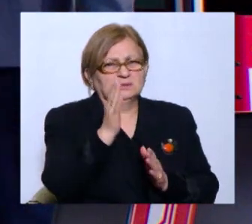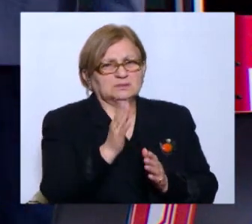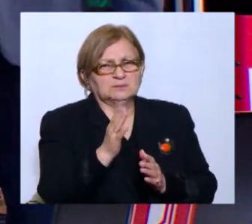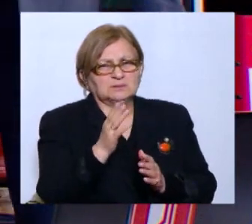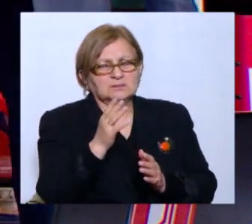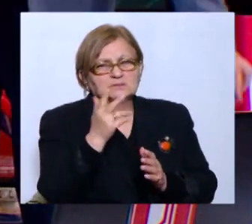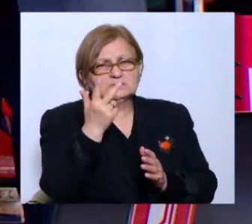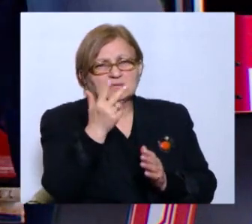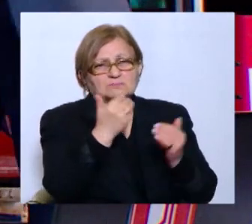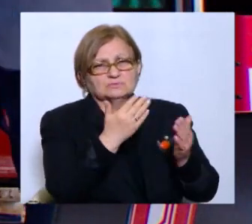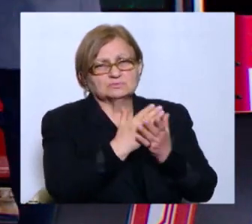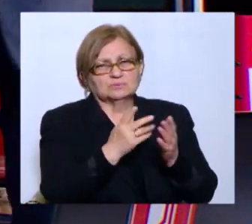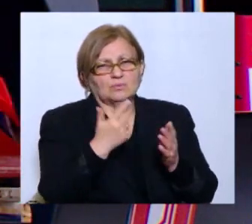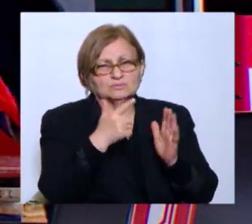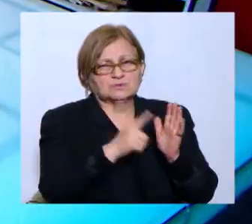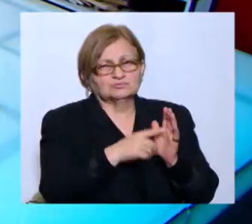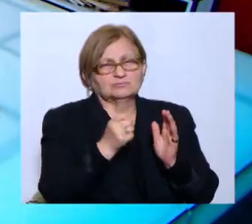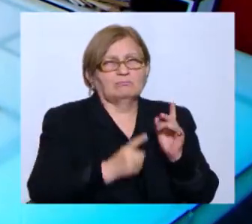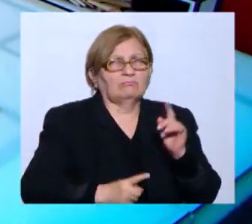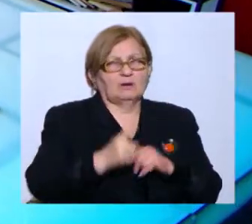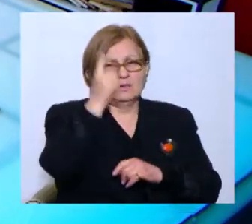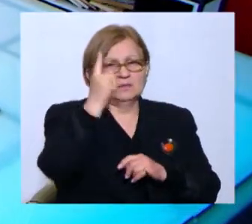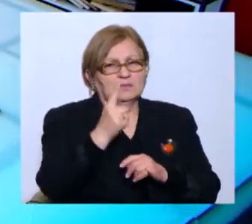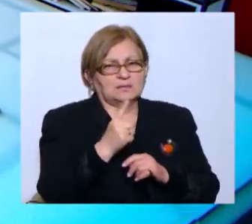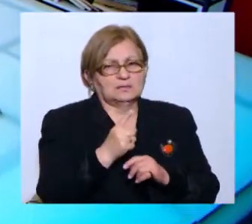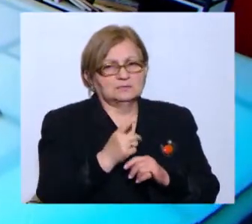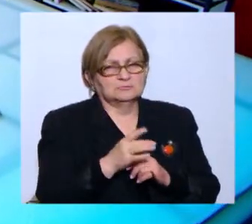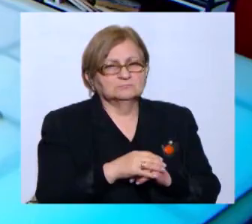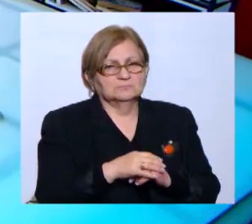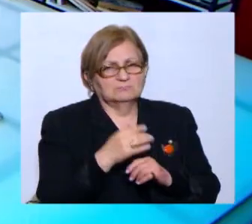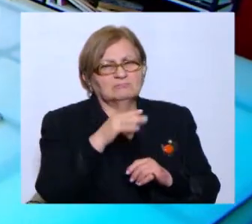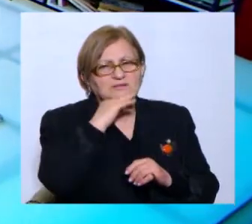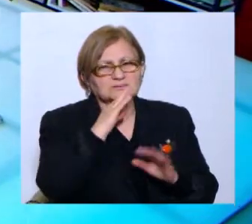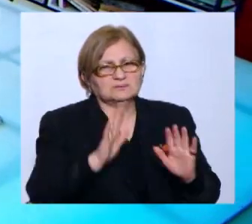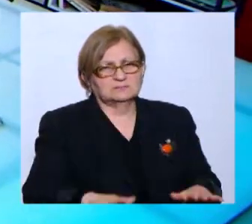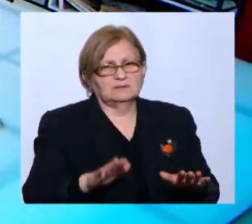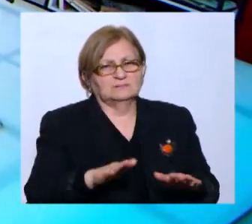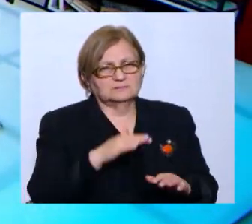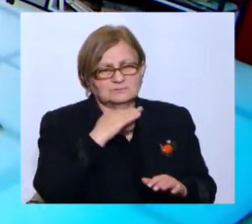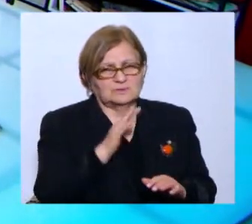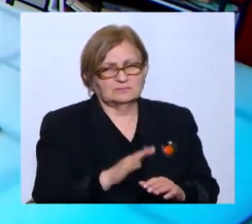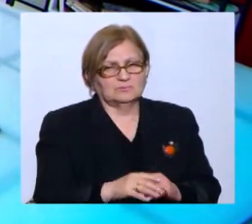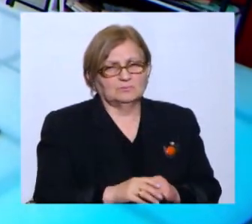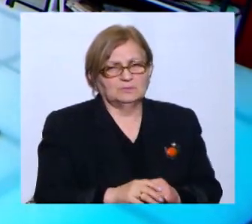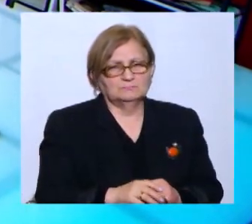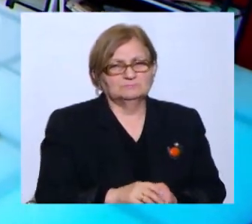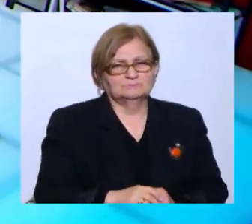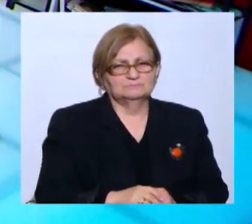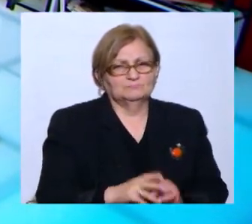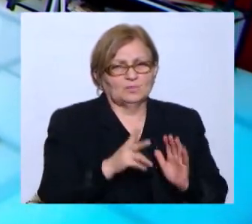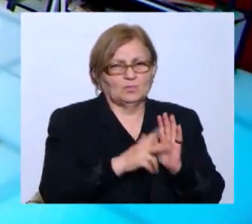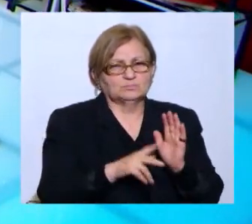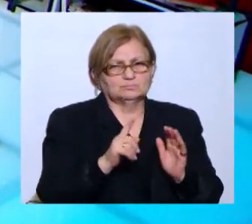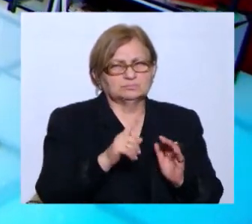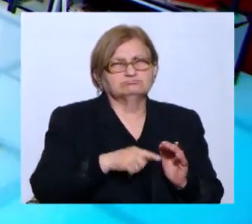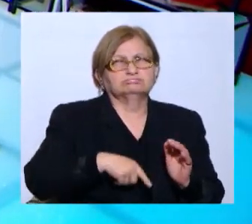არის 27. ხო ხდებით უკვე აი ჭერი კი გვეყო, მაგრამ 4-ისთვის უკვე აღარ გვეყოფა ამ სტუდიის ჭერიც კი. რომ 81 აი ამ